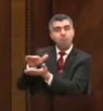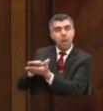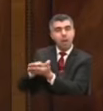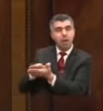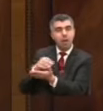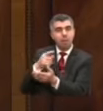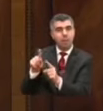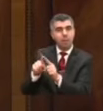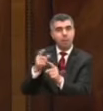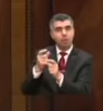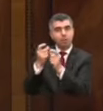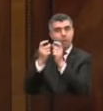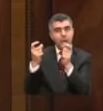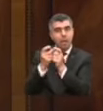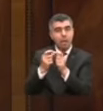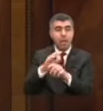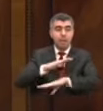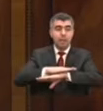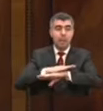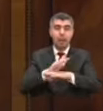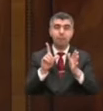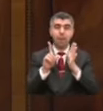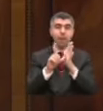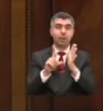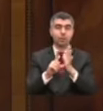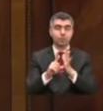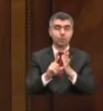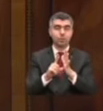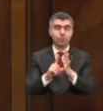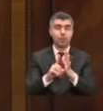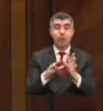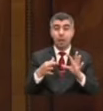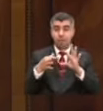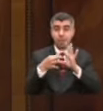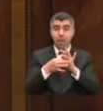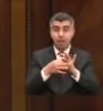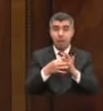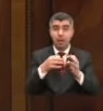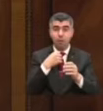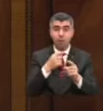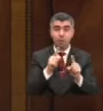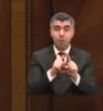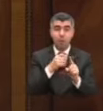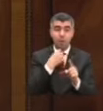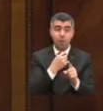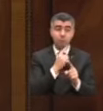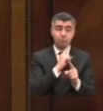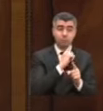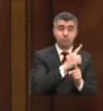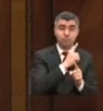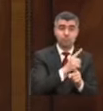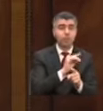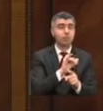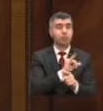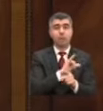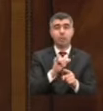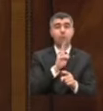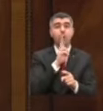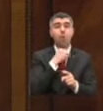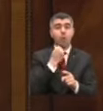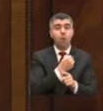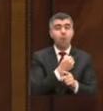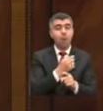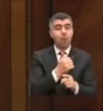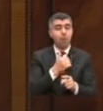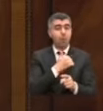عارفين القانون حيت كاين البعض واش ما يمكنش نزيدوا على بعضنا راه كاين قانون كل مؤسسه عند الدور ديالها الحكومه ما يمكنش تدخل في القضاء ما